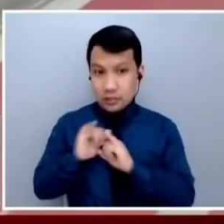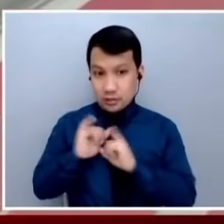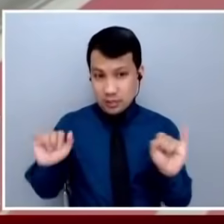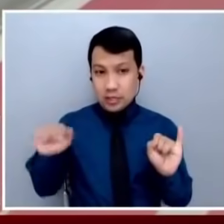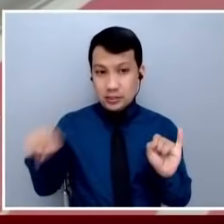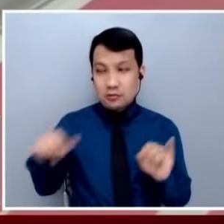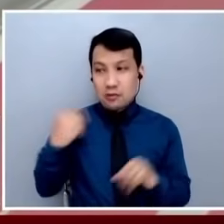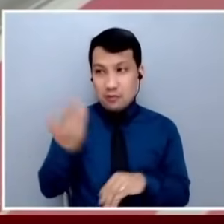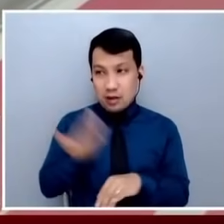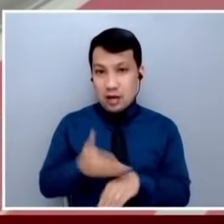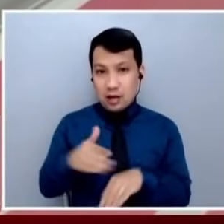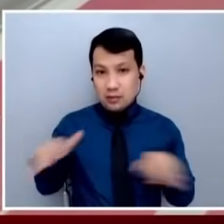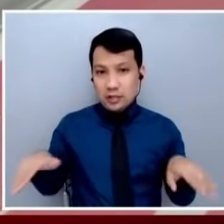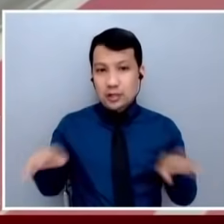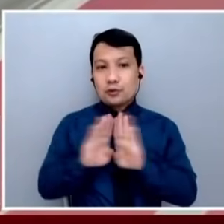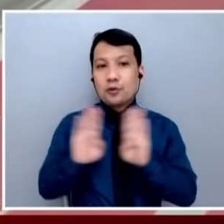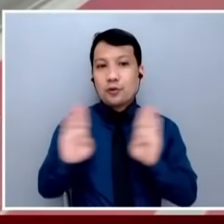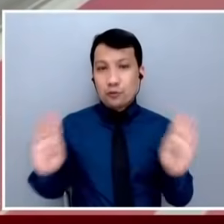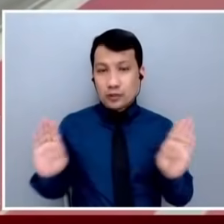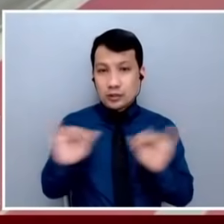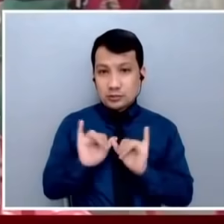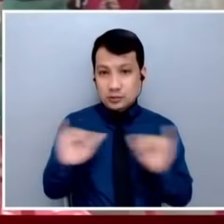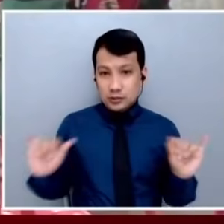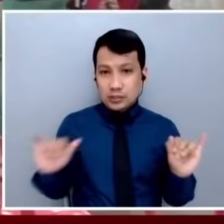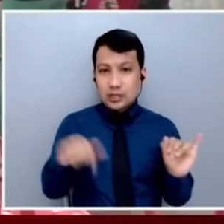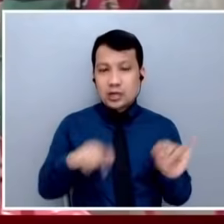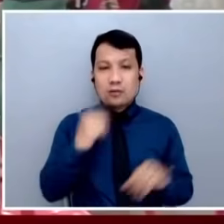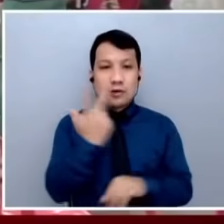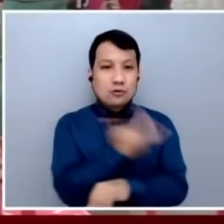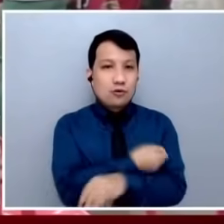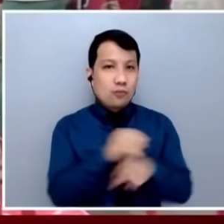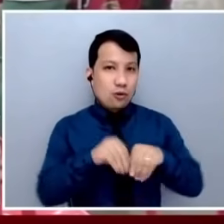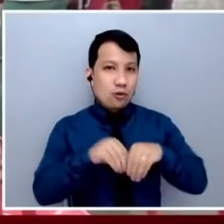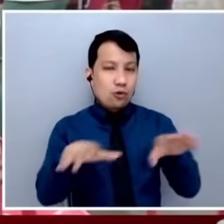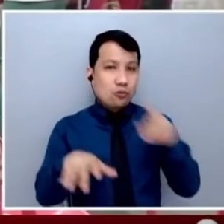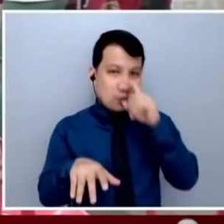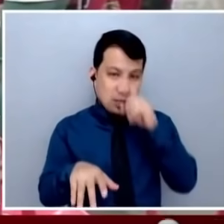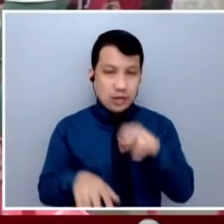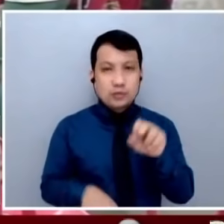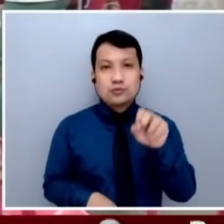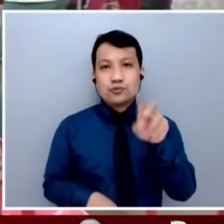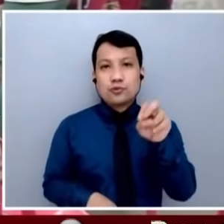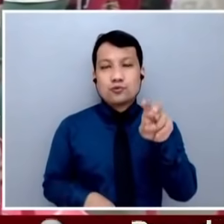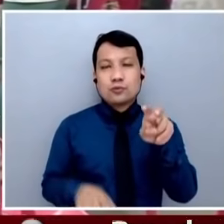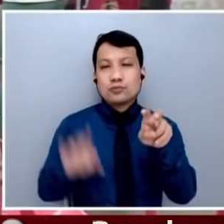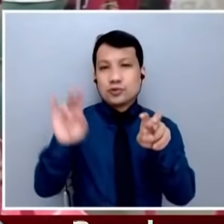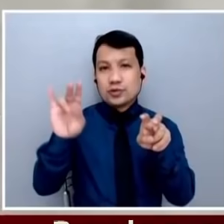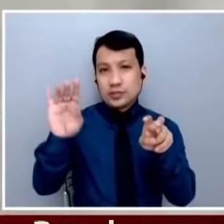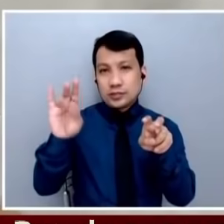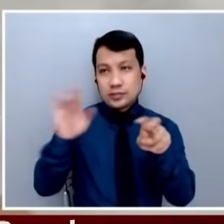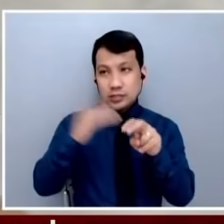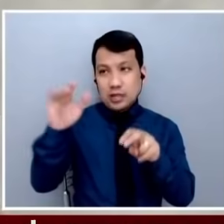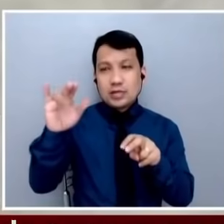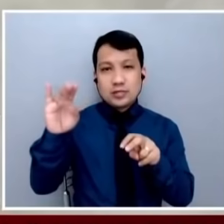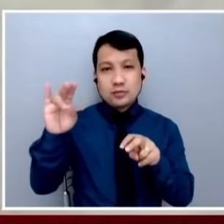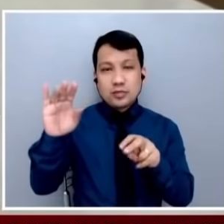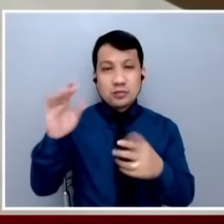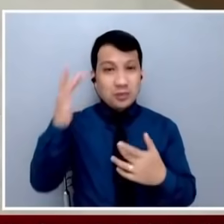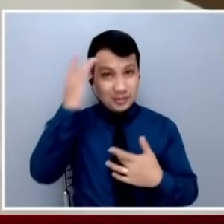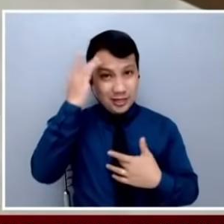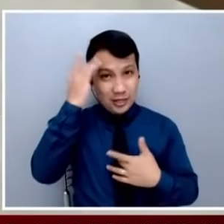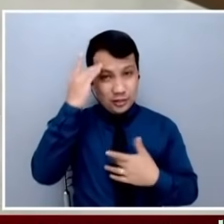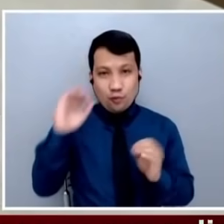Arnel. Bubuksan na kasi ang COVID vaccination sa lahat ng batang 12 hanggang 17 years old, may comorbidity man o wala, sa